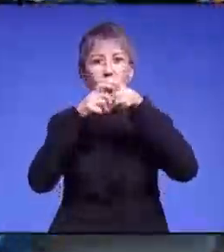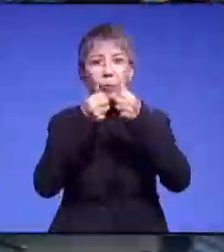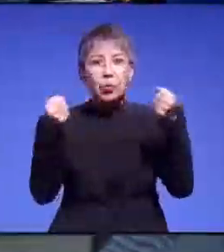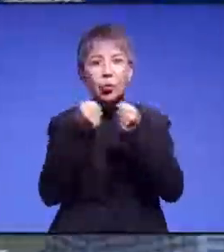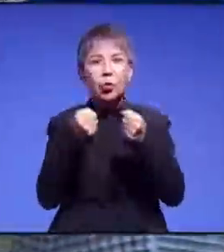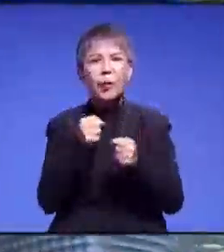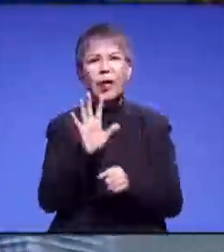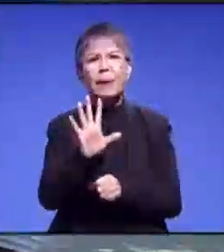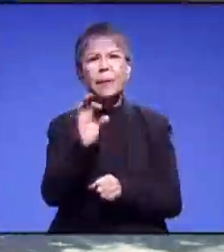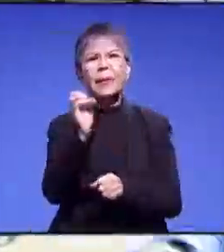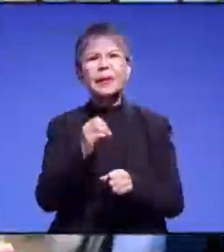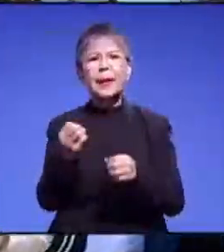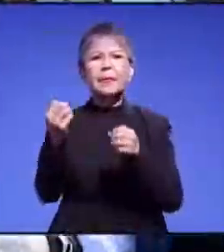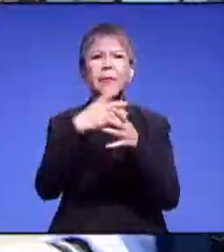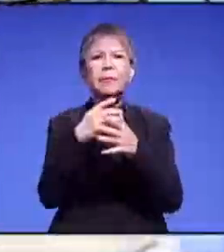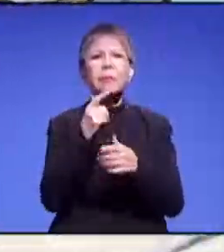Yang belum pakai.